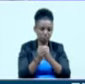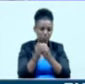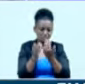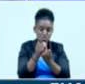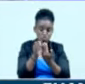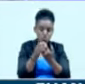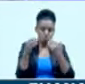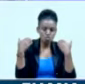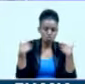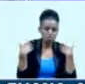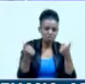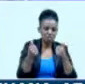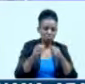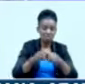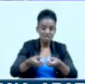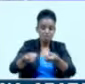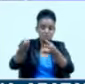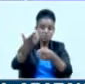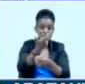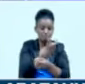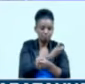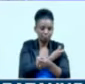ku buzima ndetse n'umuryango ukwirakwiza inkingo